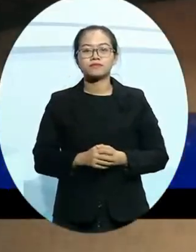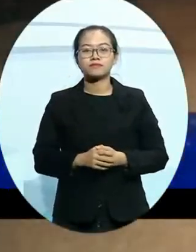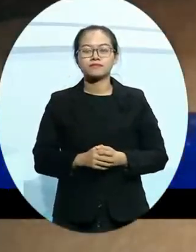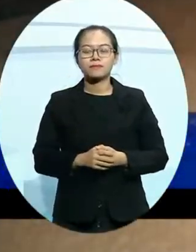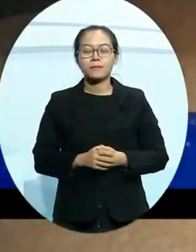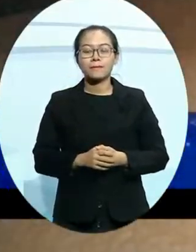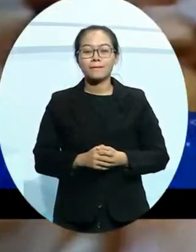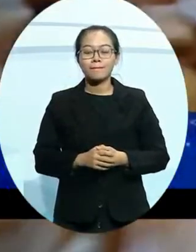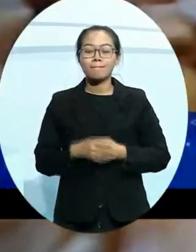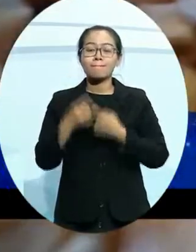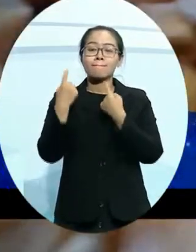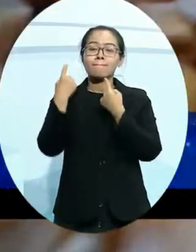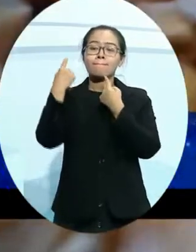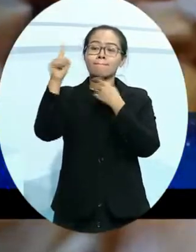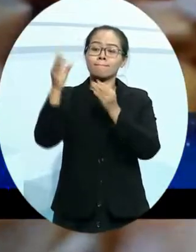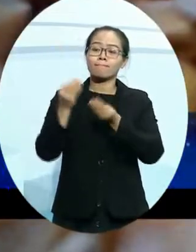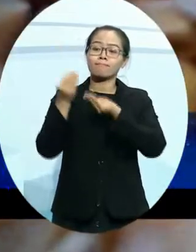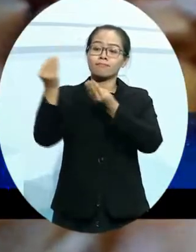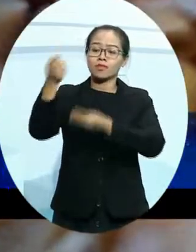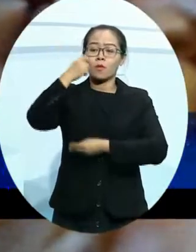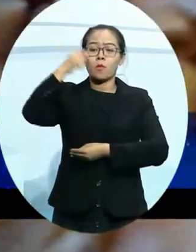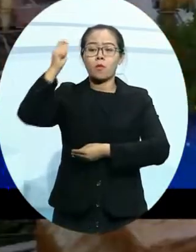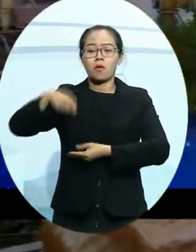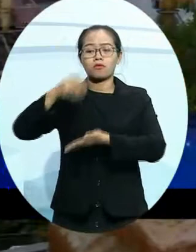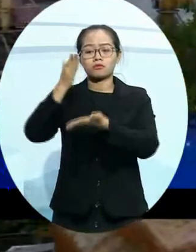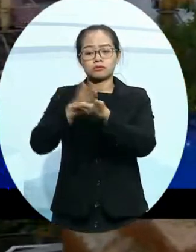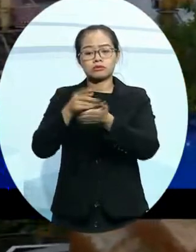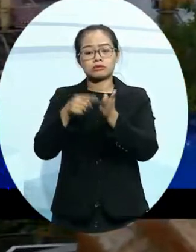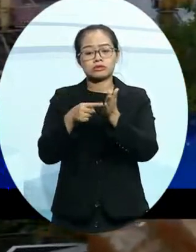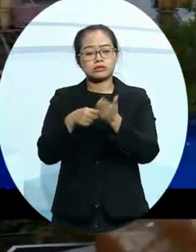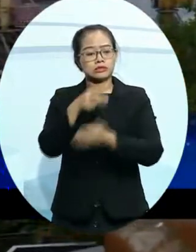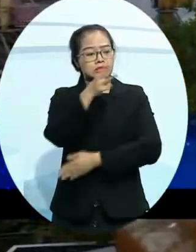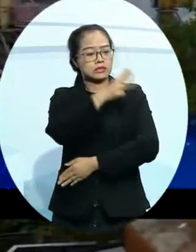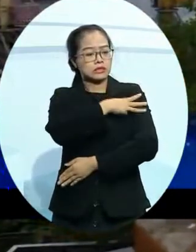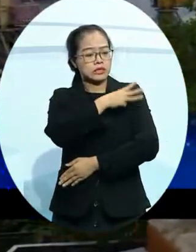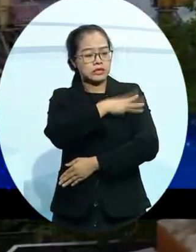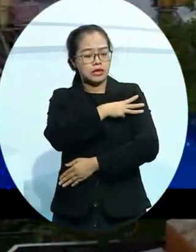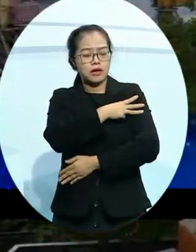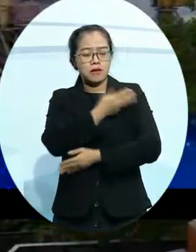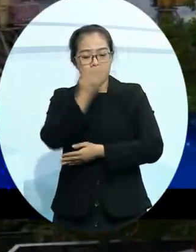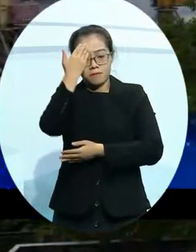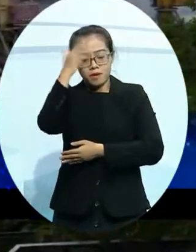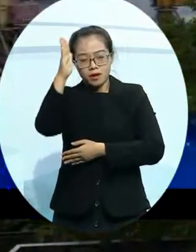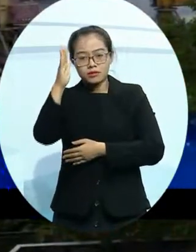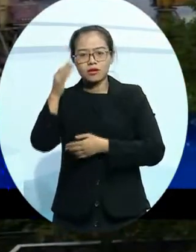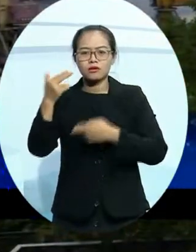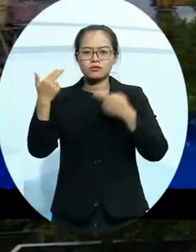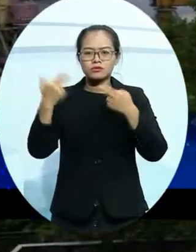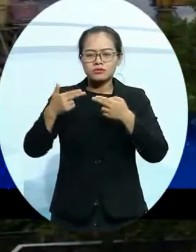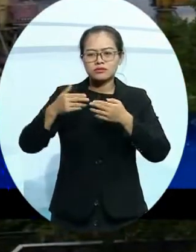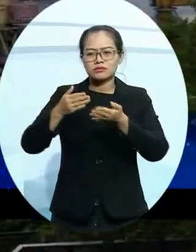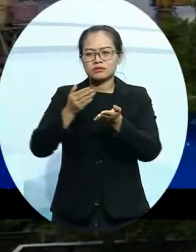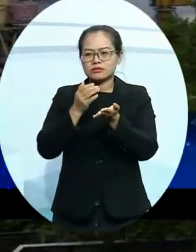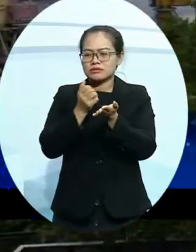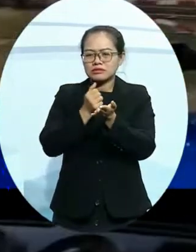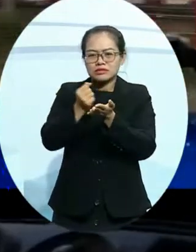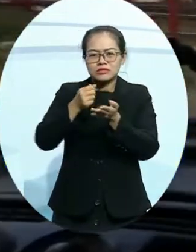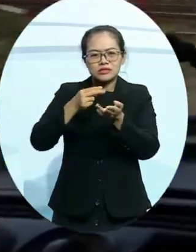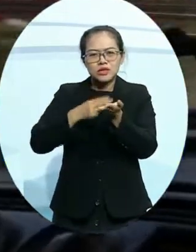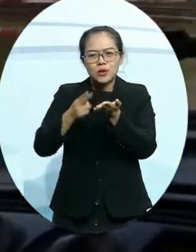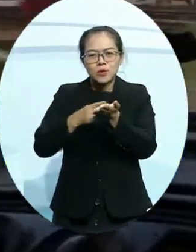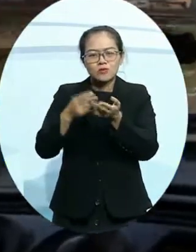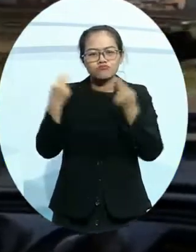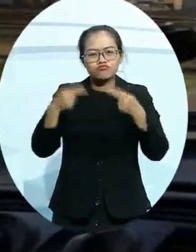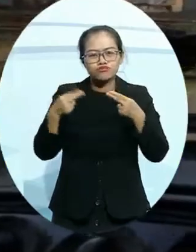Việc xuất khẩu ngũ cốc của Ukraine đã bị ngưng trệ từ khi Nga tiến hành chiến dịch quân sự đặc biệt ở nước này. Các cảng biển ở Ukraine cũng ngừng hoạt